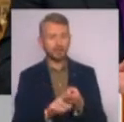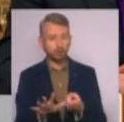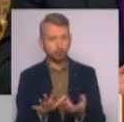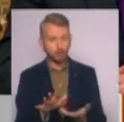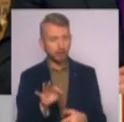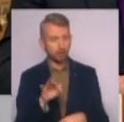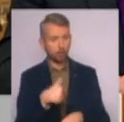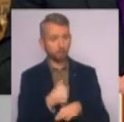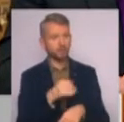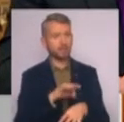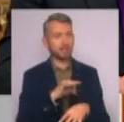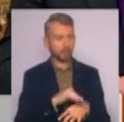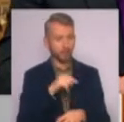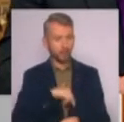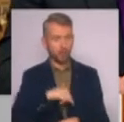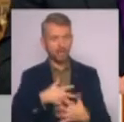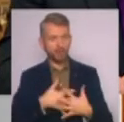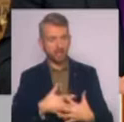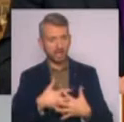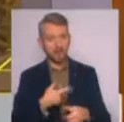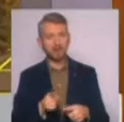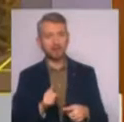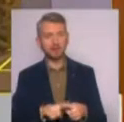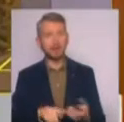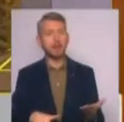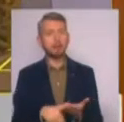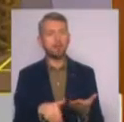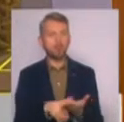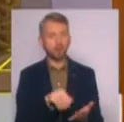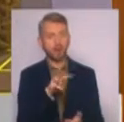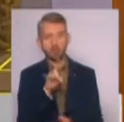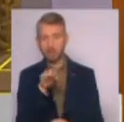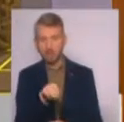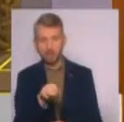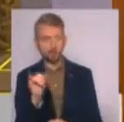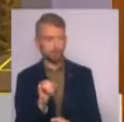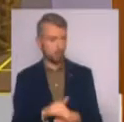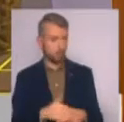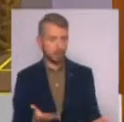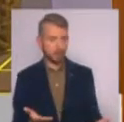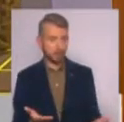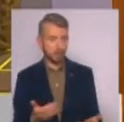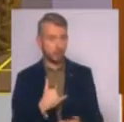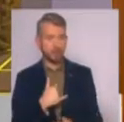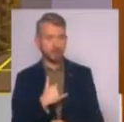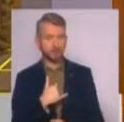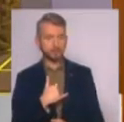основному захворювання органів дихання, це методика МРТ. І, будь ласка, у нас...